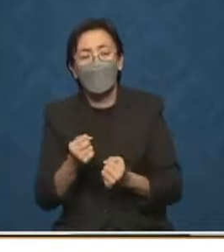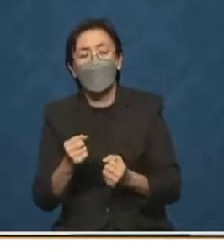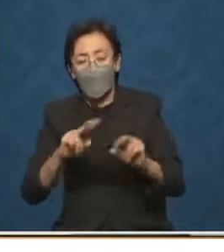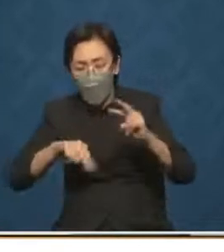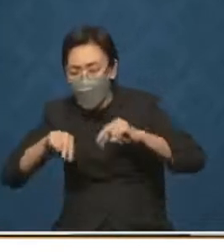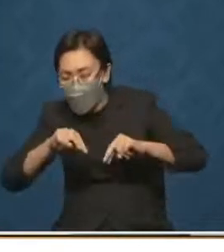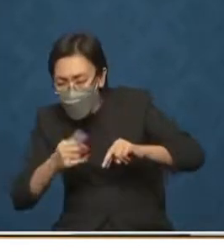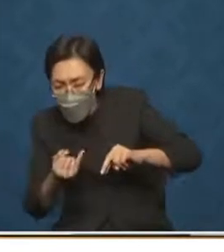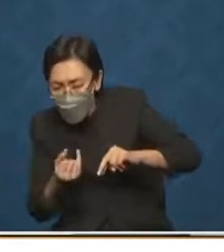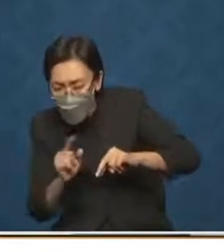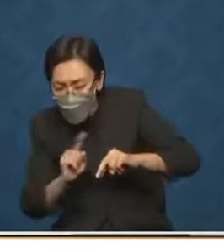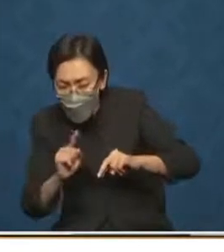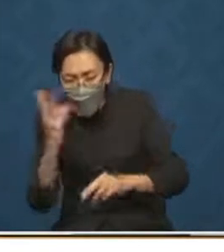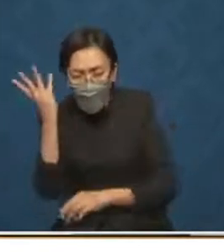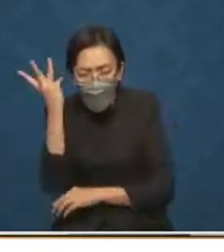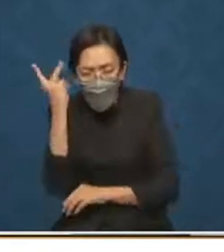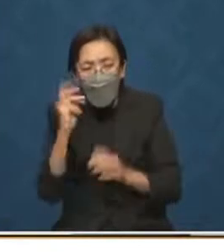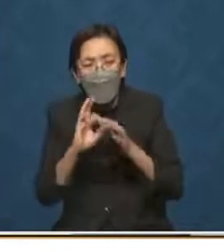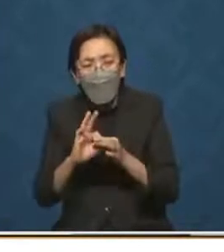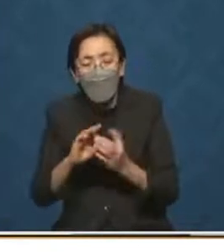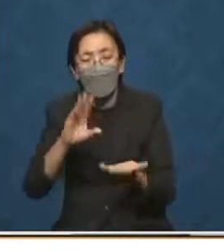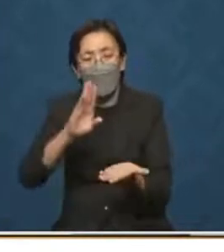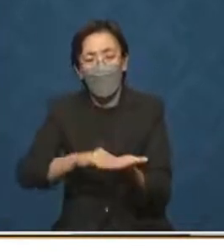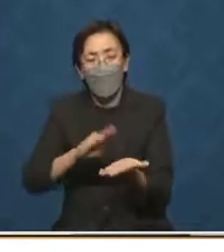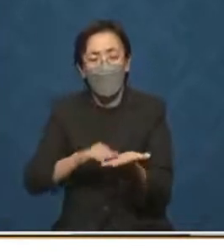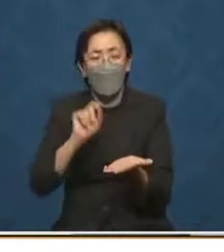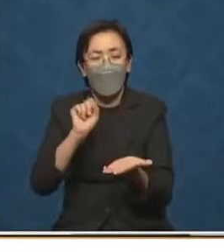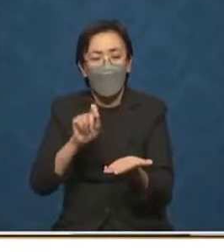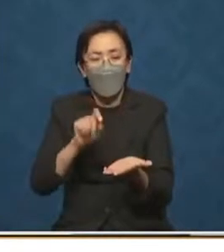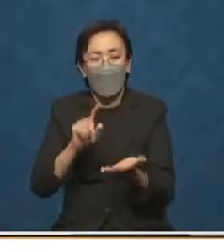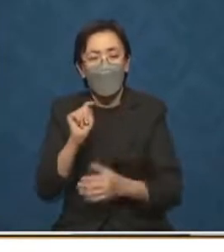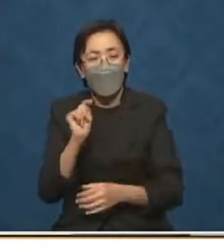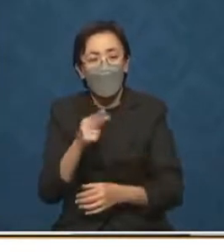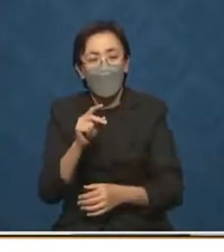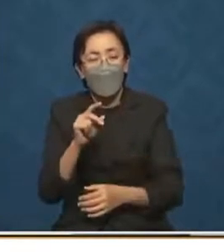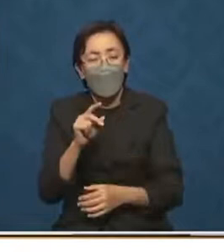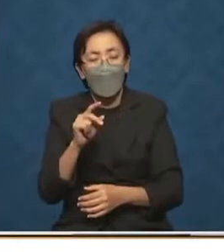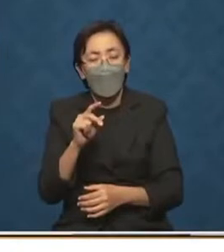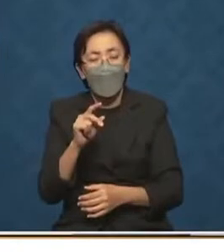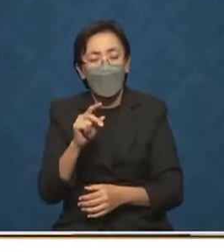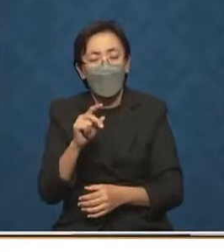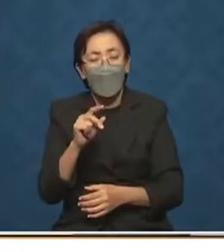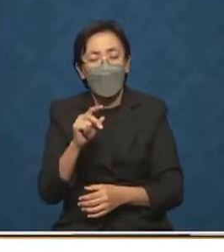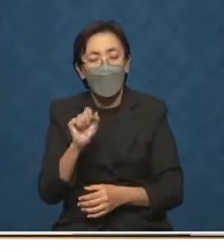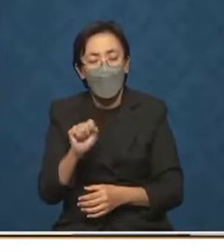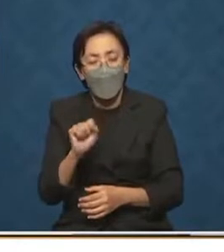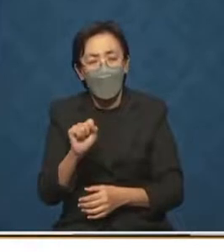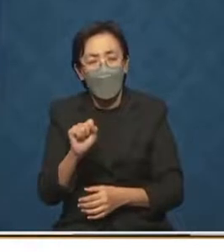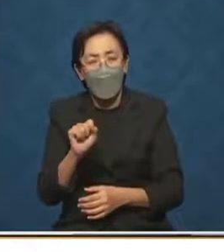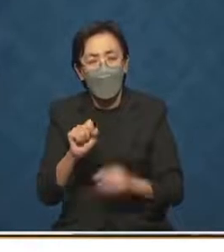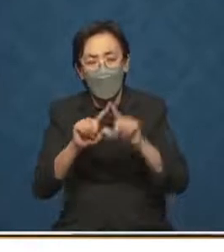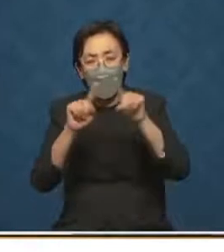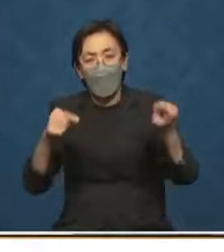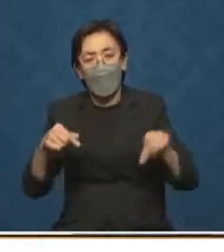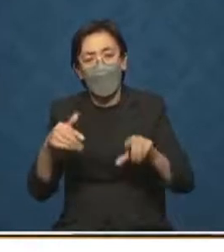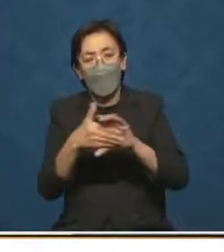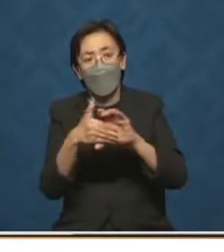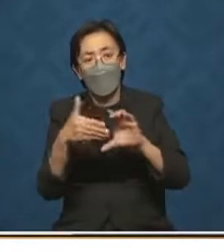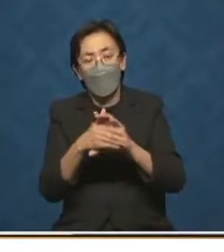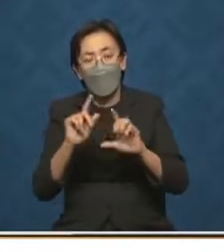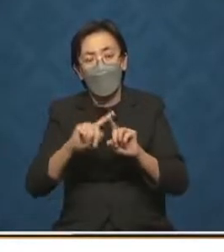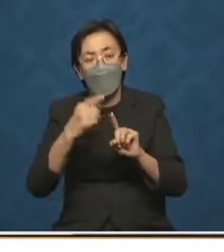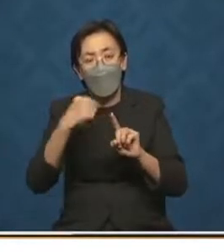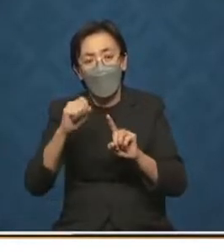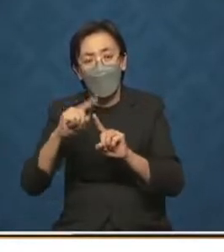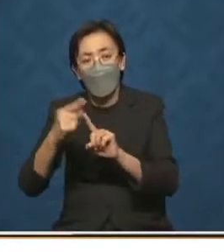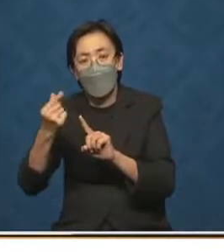ว่าท่านเกิดคามบัวลจึงได้ทำปัทึกดวนที่สุดที่ทอสอสได์แนที่ 10 นะครับ สไลดแที่ 11